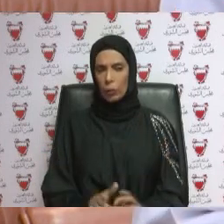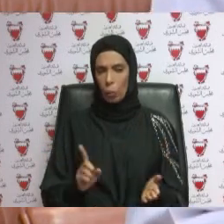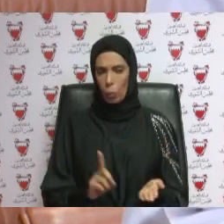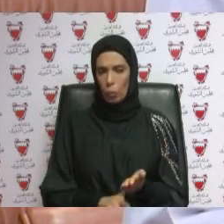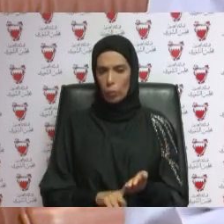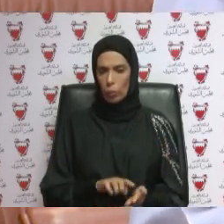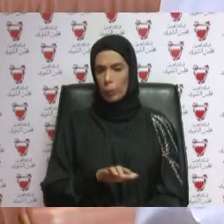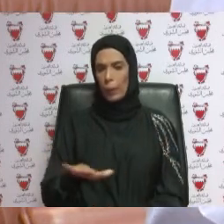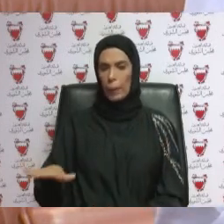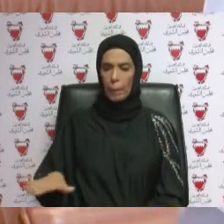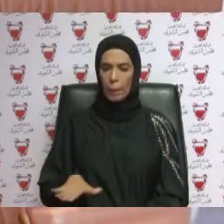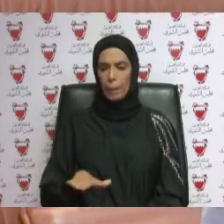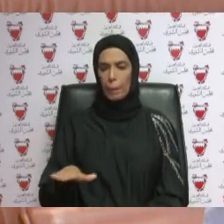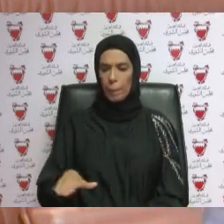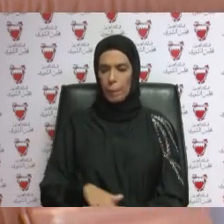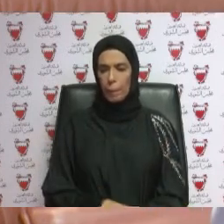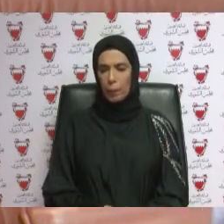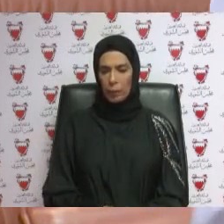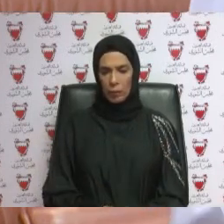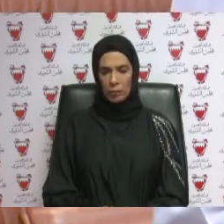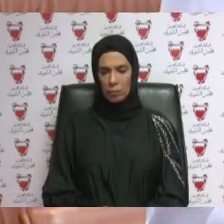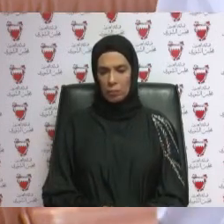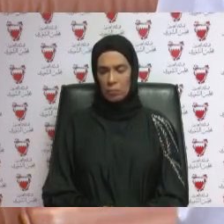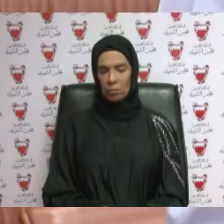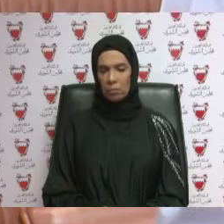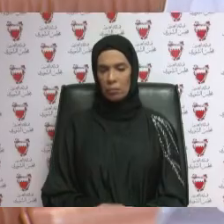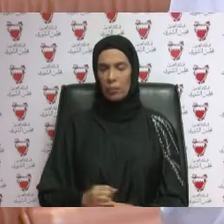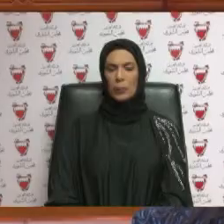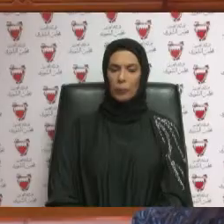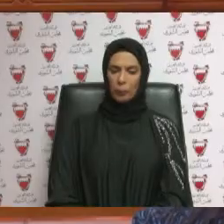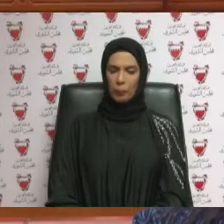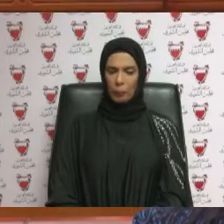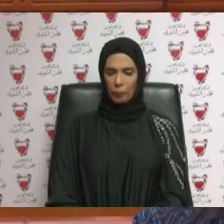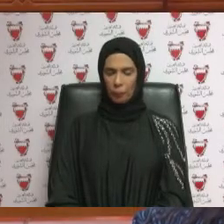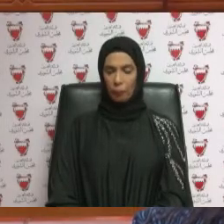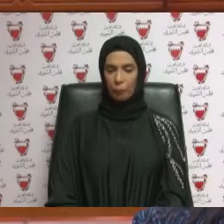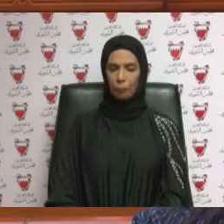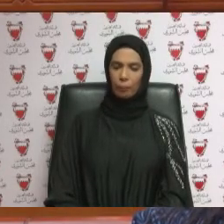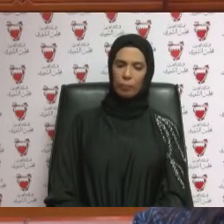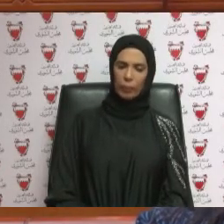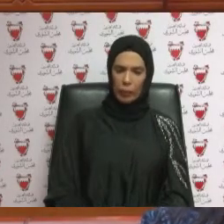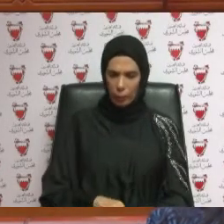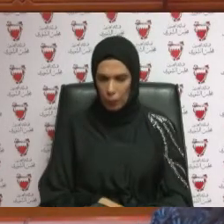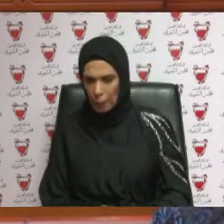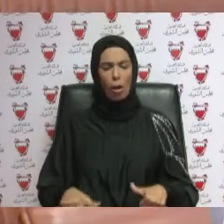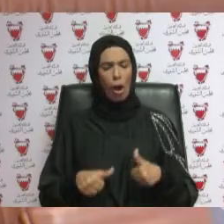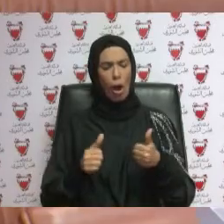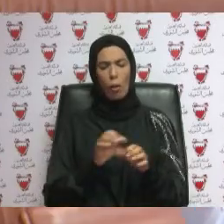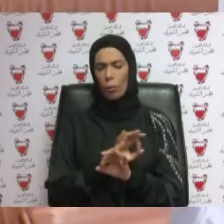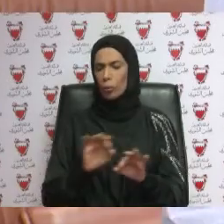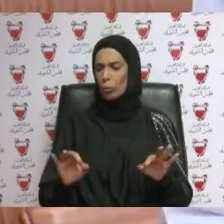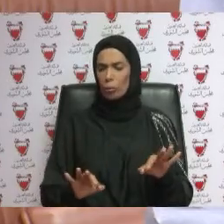وطني، لأن الموافقة عليه يعني دعم المرأة في جميع ميادين الحياة